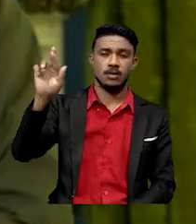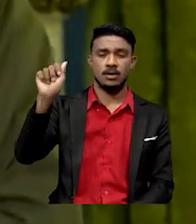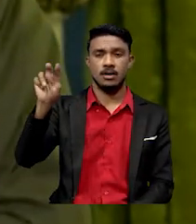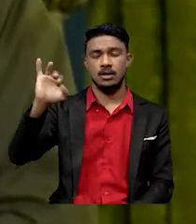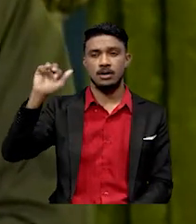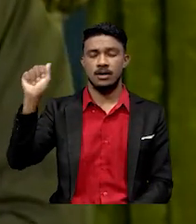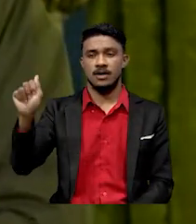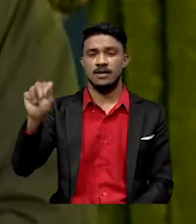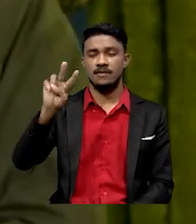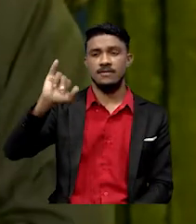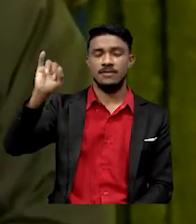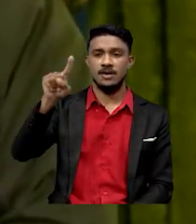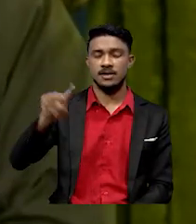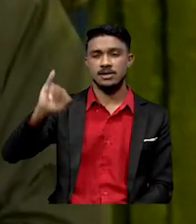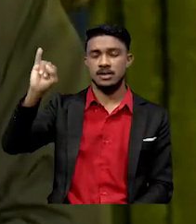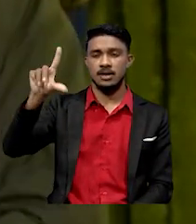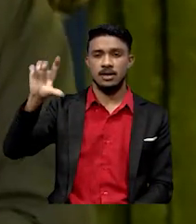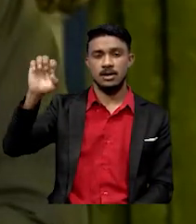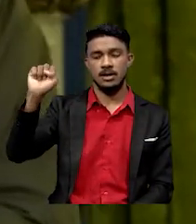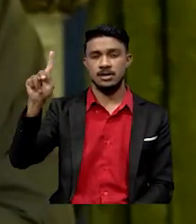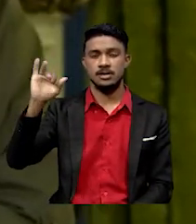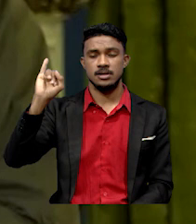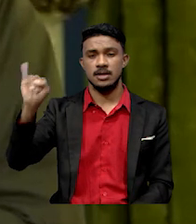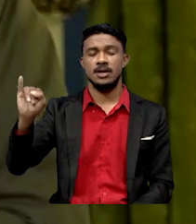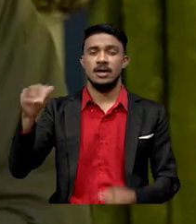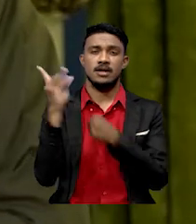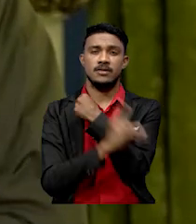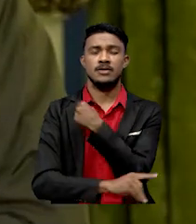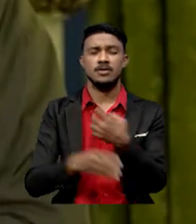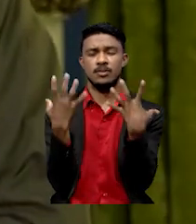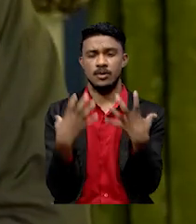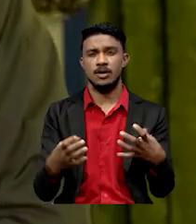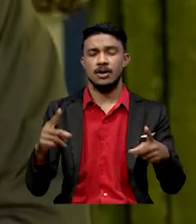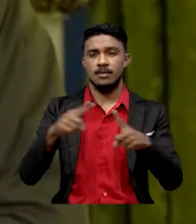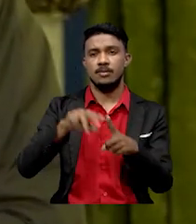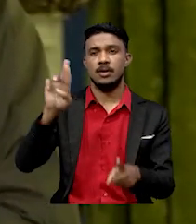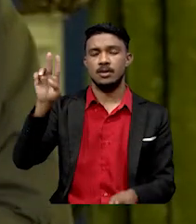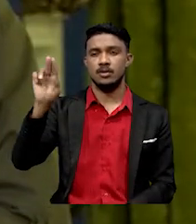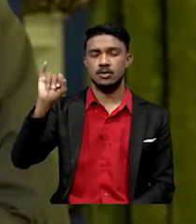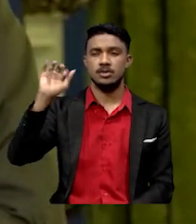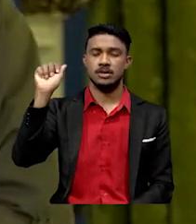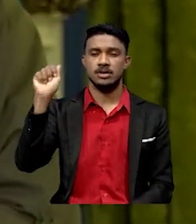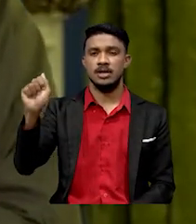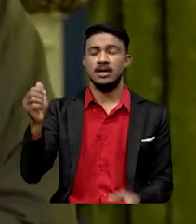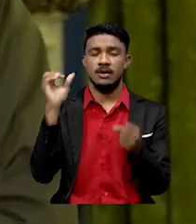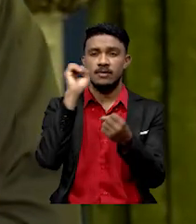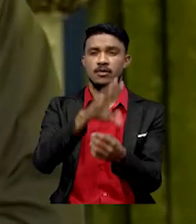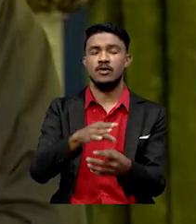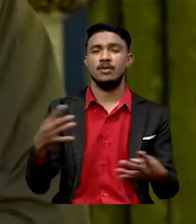Зеленський обрігає Унію Європею, а то імпоїн сансаун ригорозу лютан ба Русія. Там баланса он атак офенсиву ба